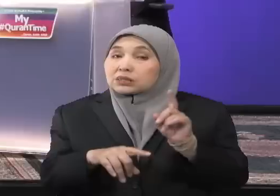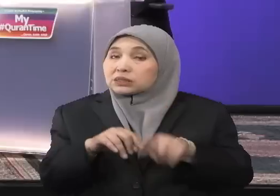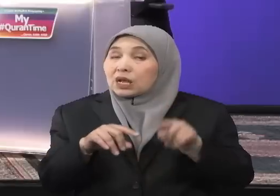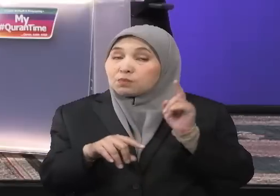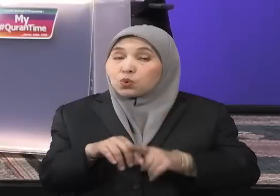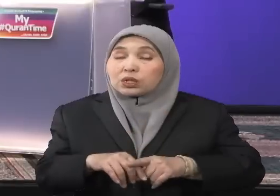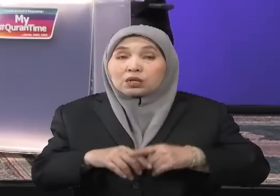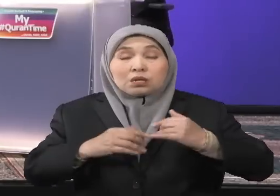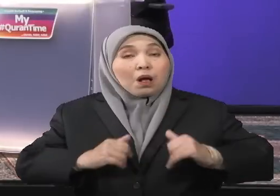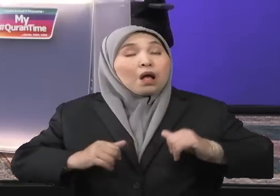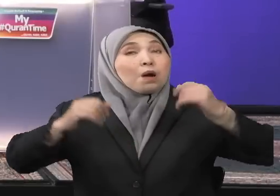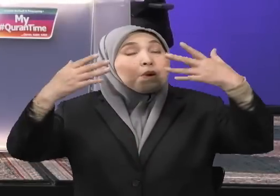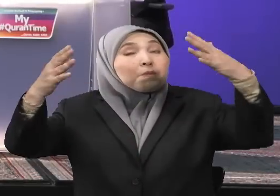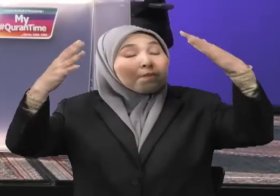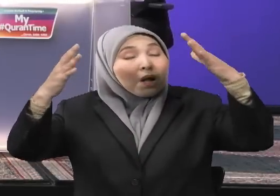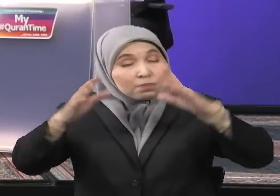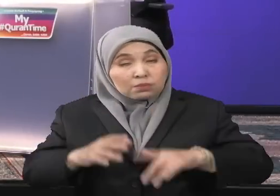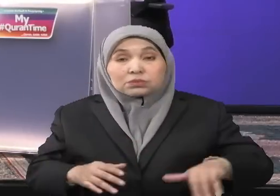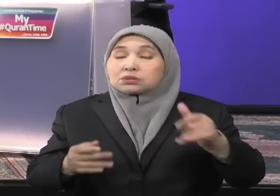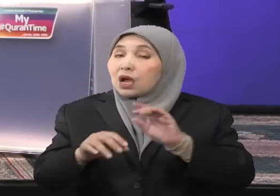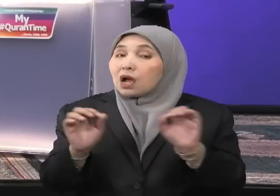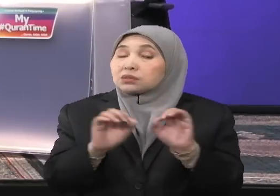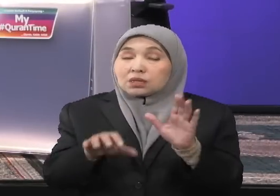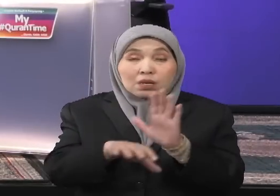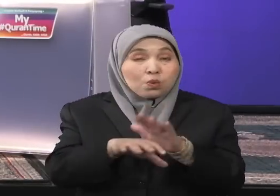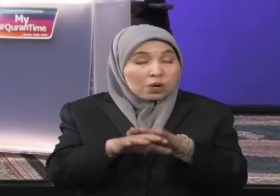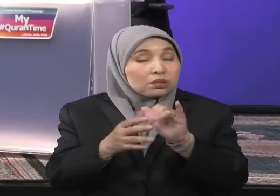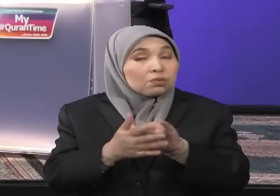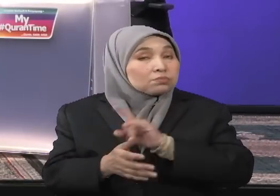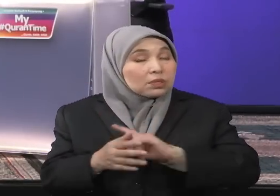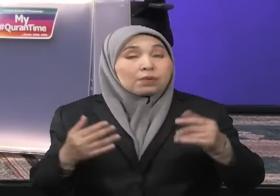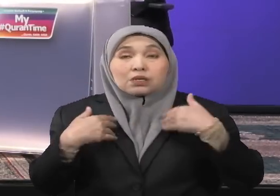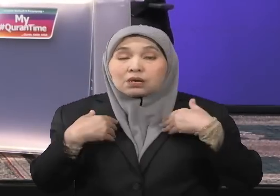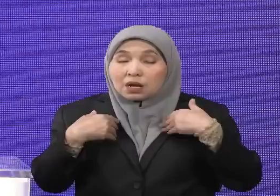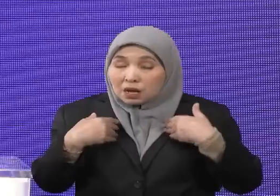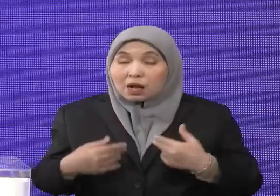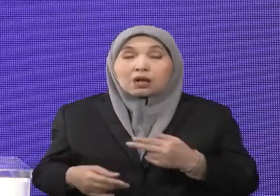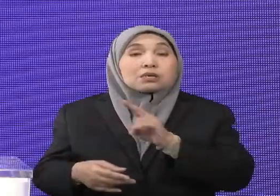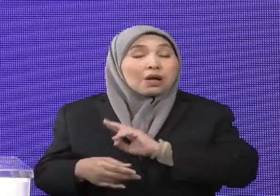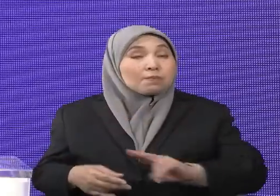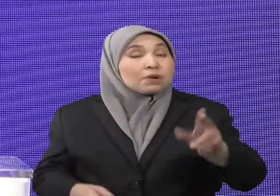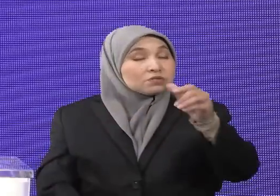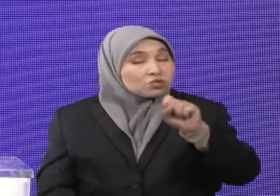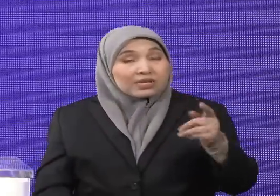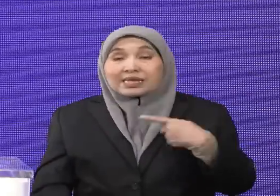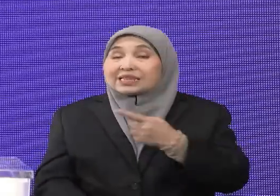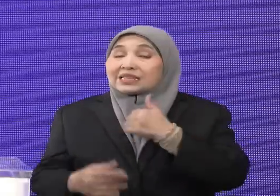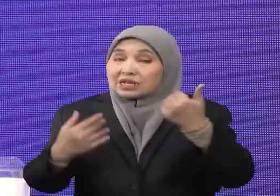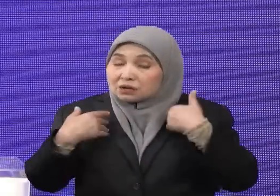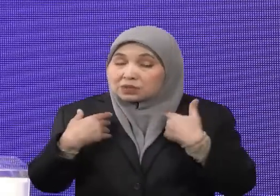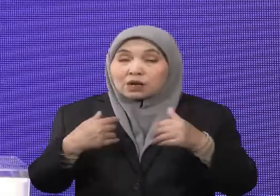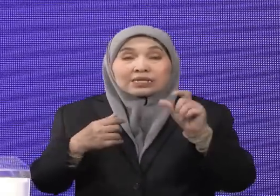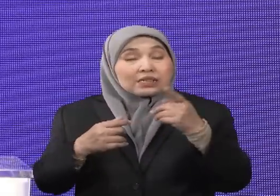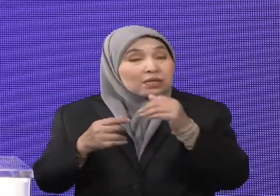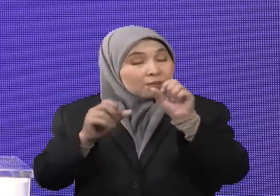mengagung-agungkan sangat sehingga tidak ada sebaran keteguran maka Islam adalah agama wasatiyah yaitu di mana kita